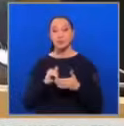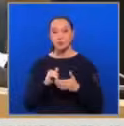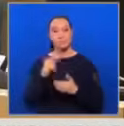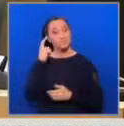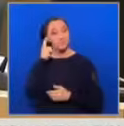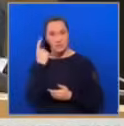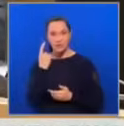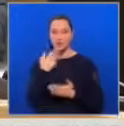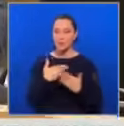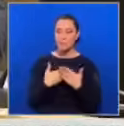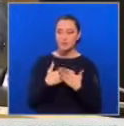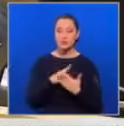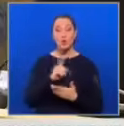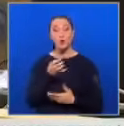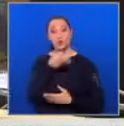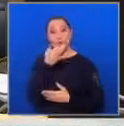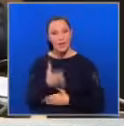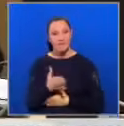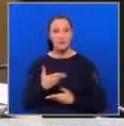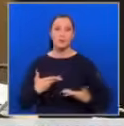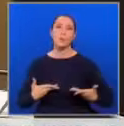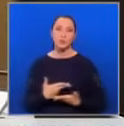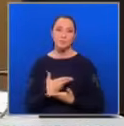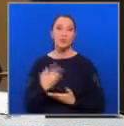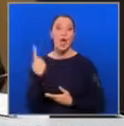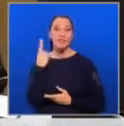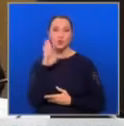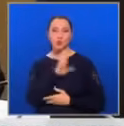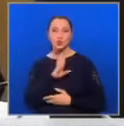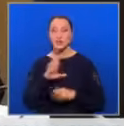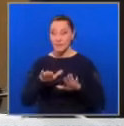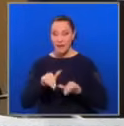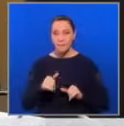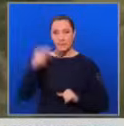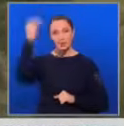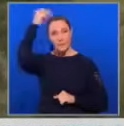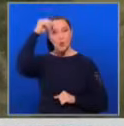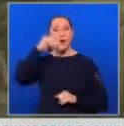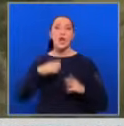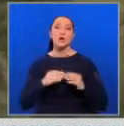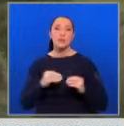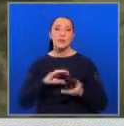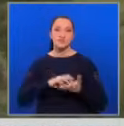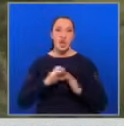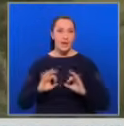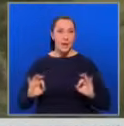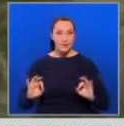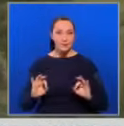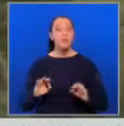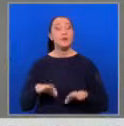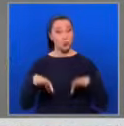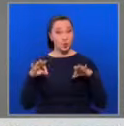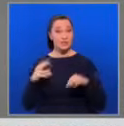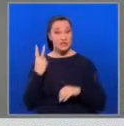смята че е близо до осигуряването на необходимото единодушие за приемането на българия и румъния в шенген и е